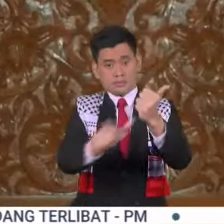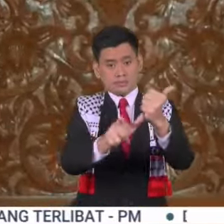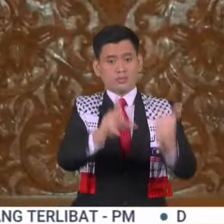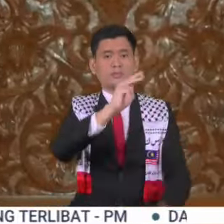Menteri